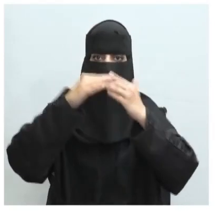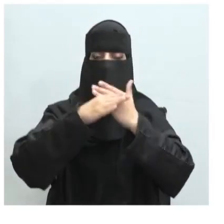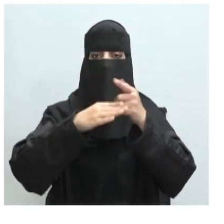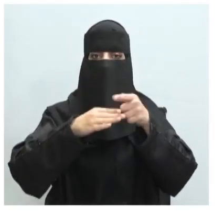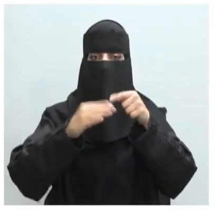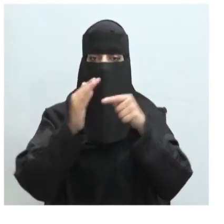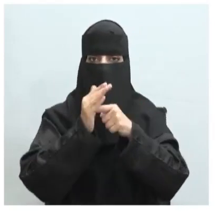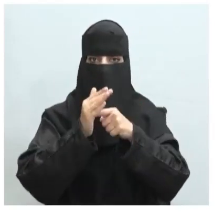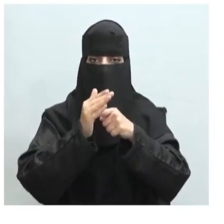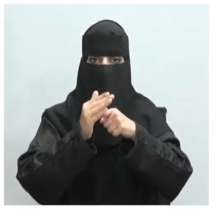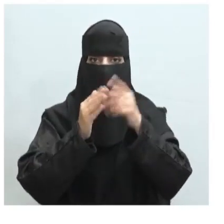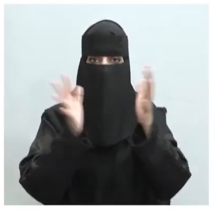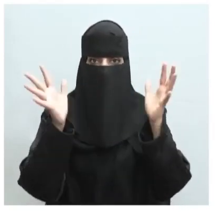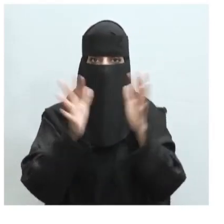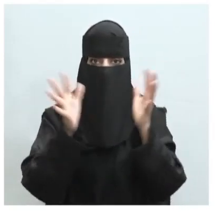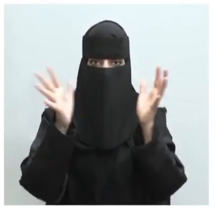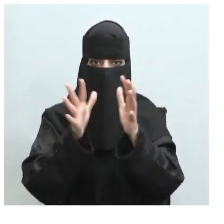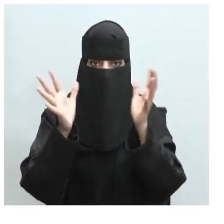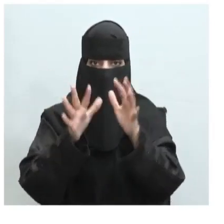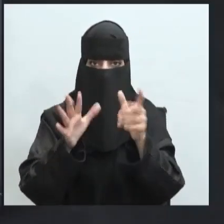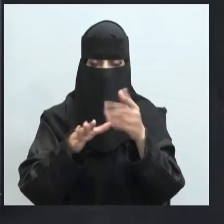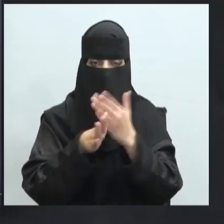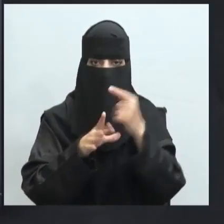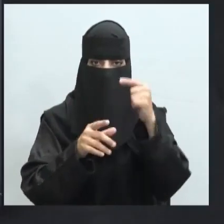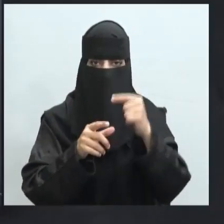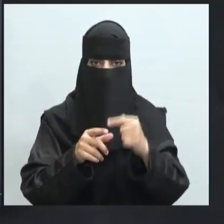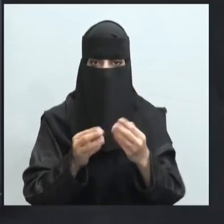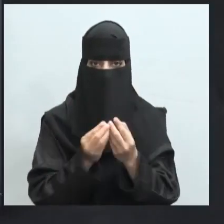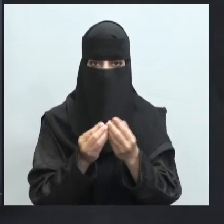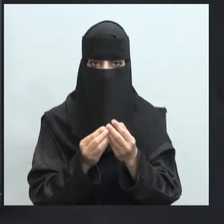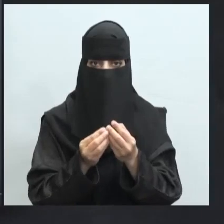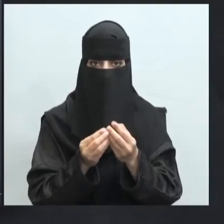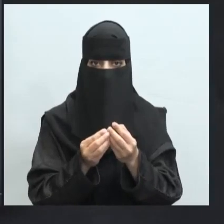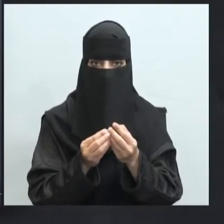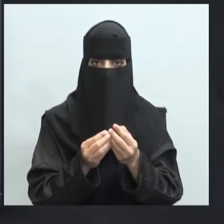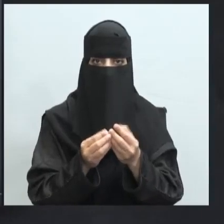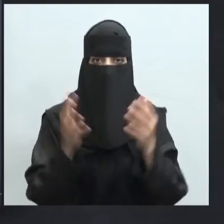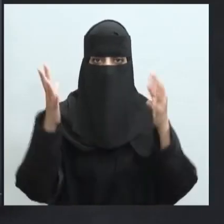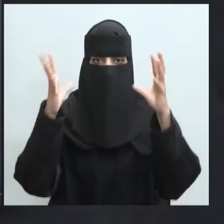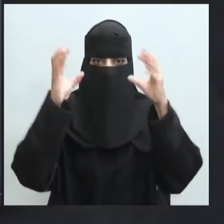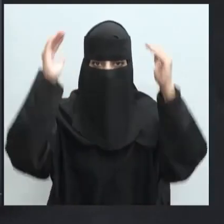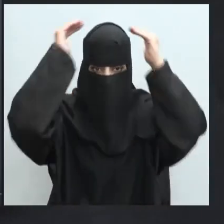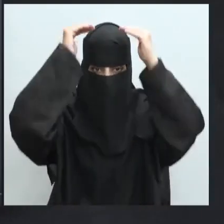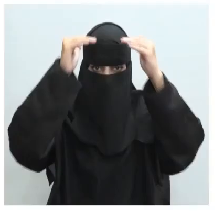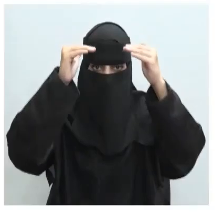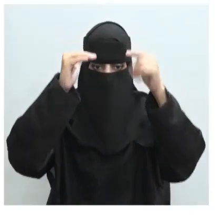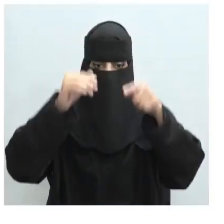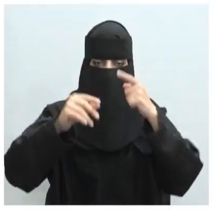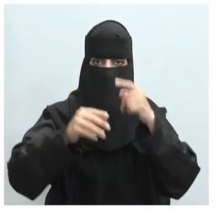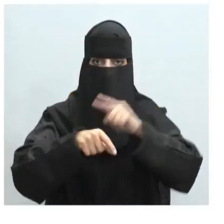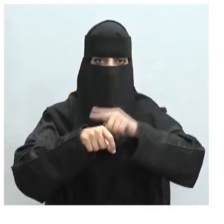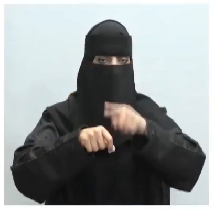وعندما تتراكم وتتزايد هذه الشحنات الكهربائيه في هذه الغيمه سوف